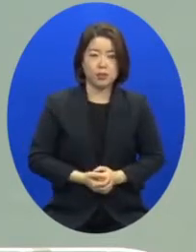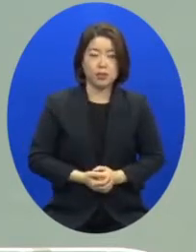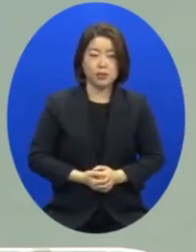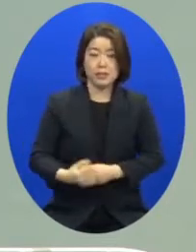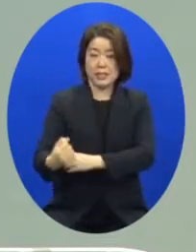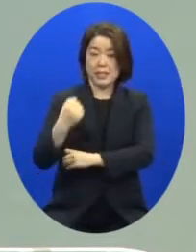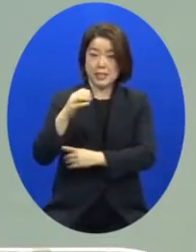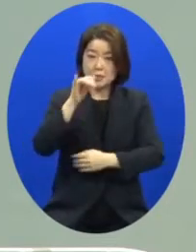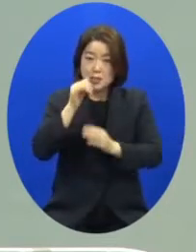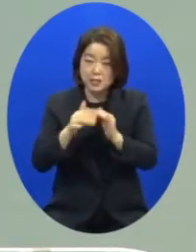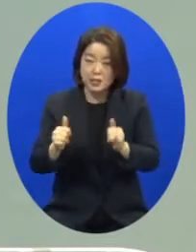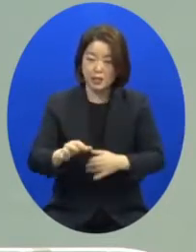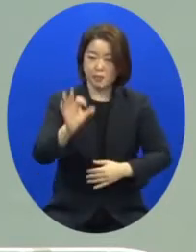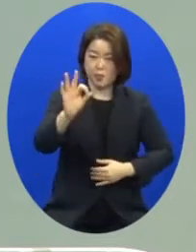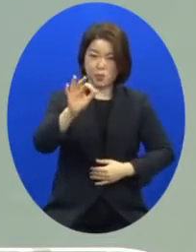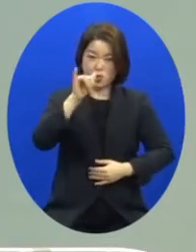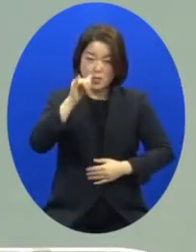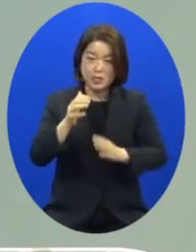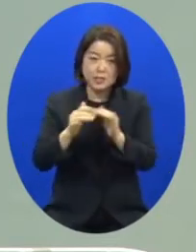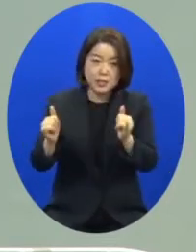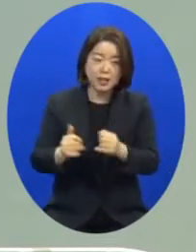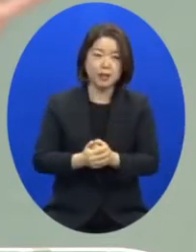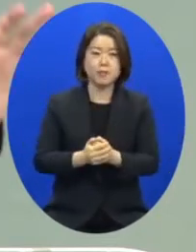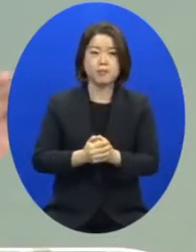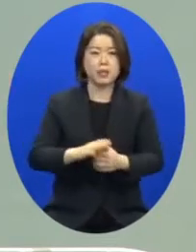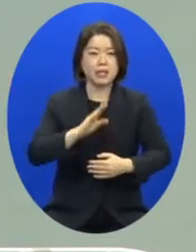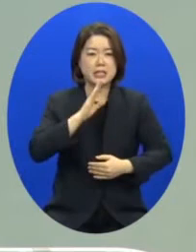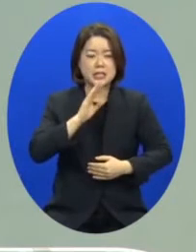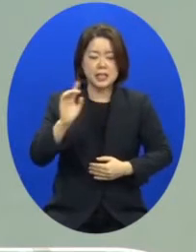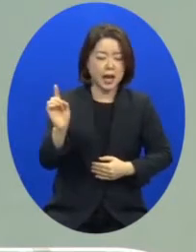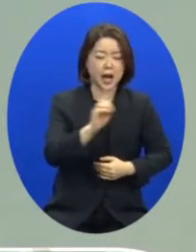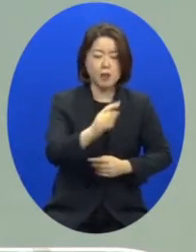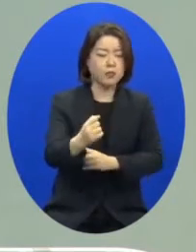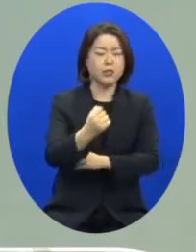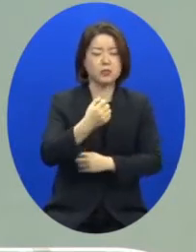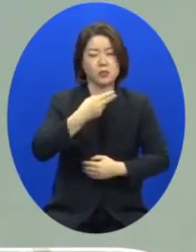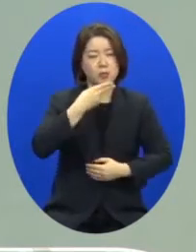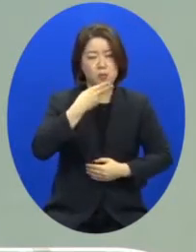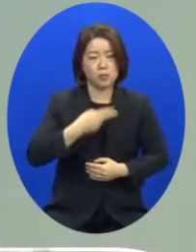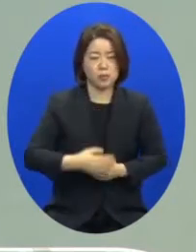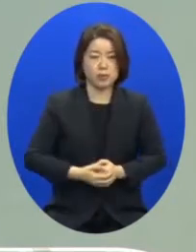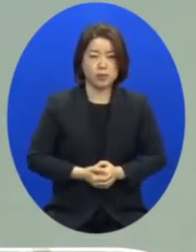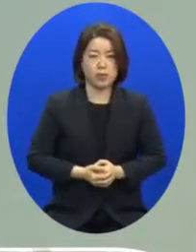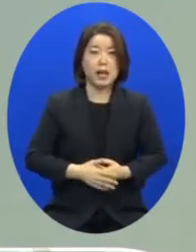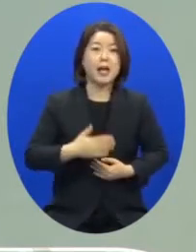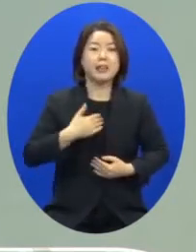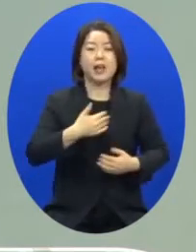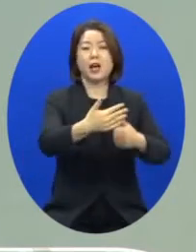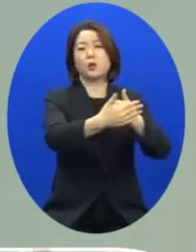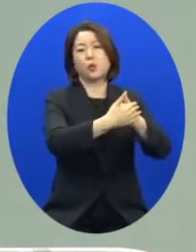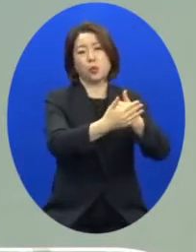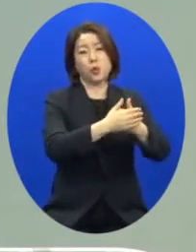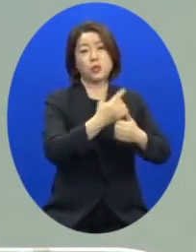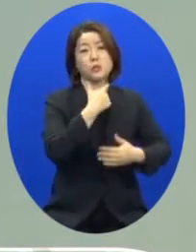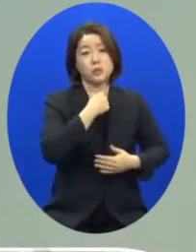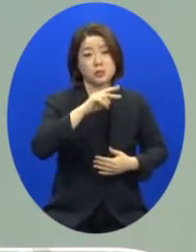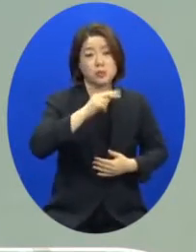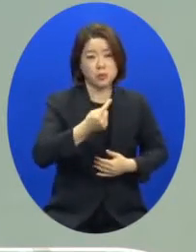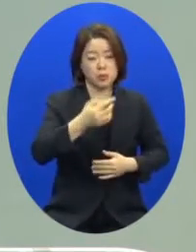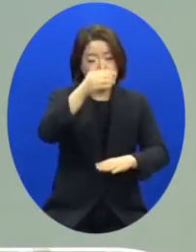힘있는 사람 돈 있는 사람 실제로는 아무 힘이 없다 고 말이야 나를 도와주려고 해도